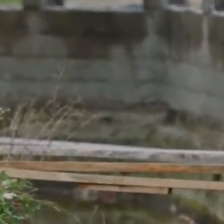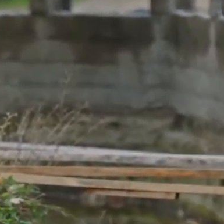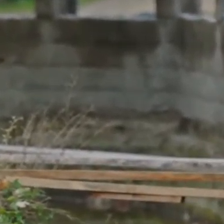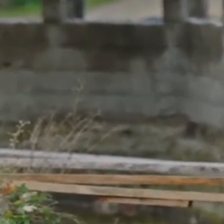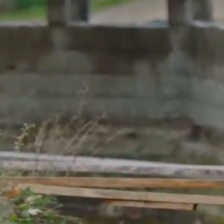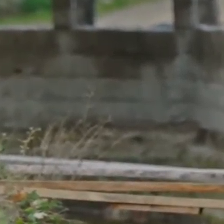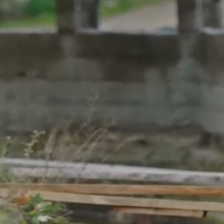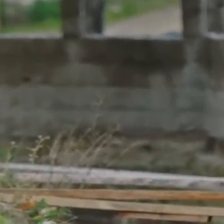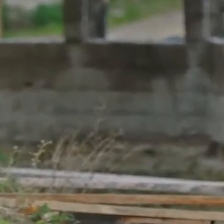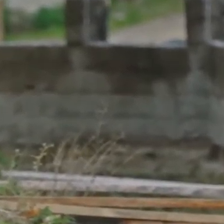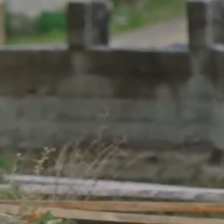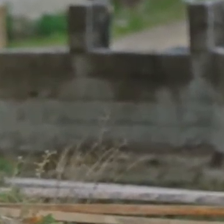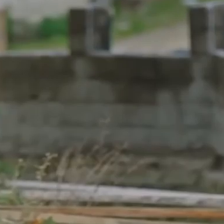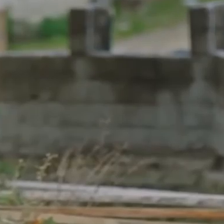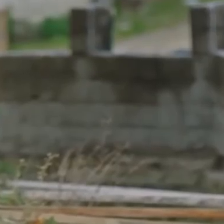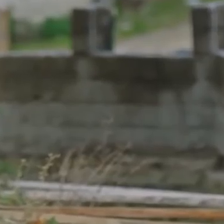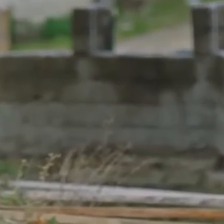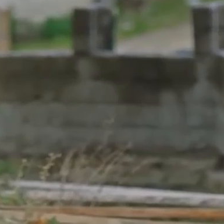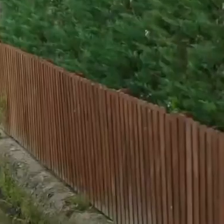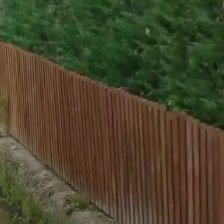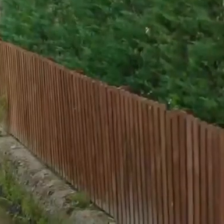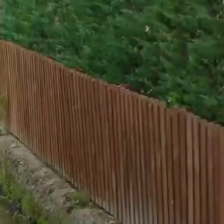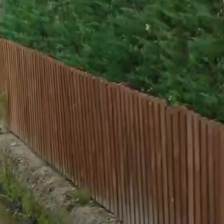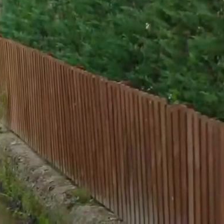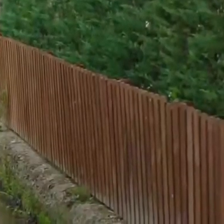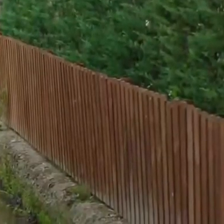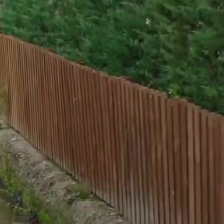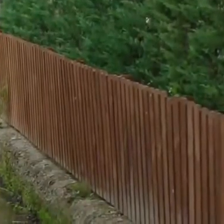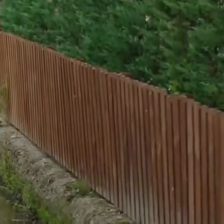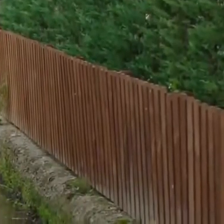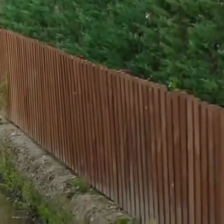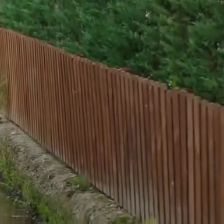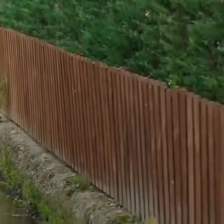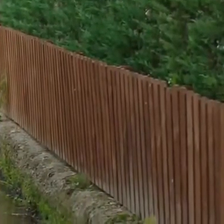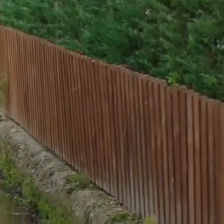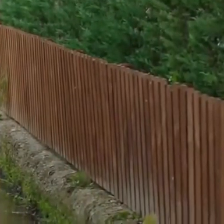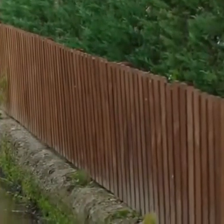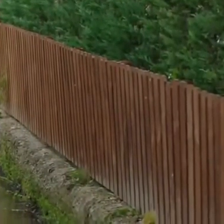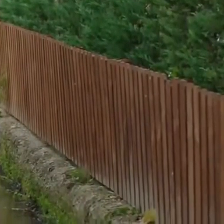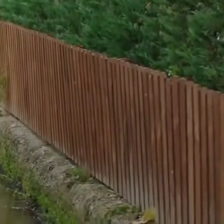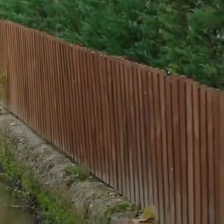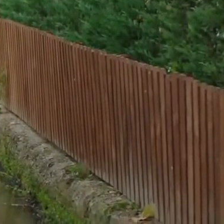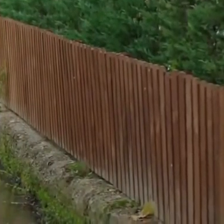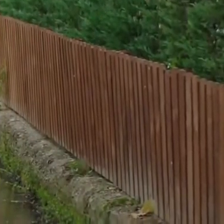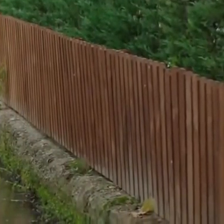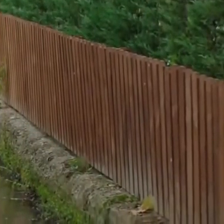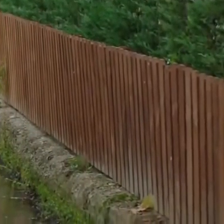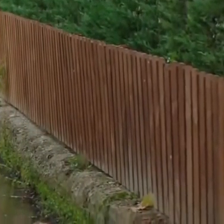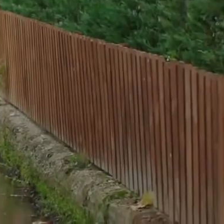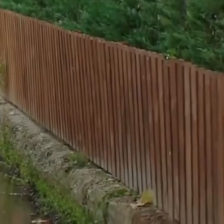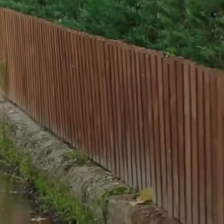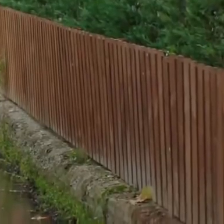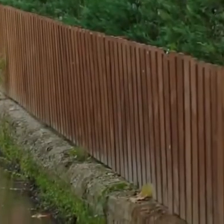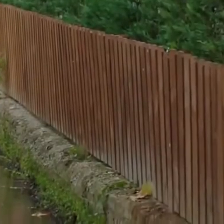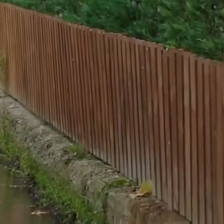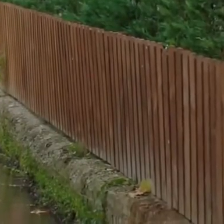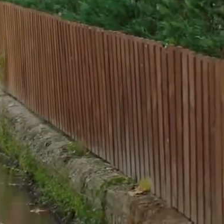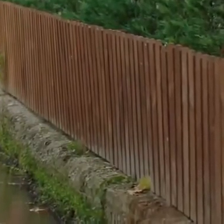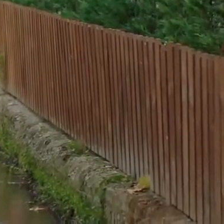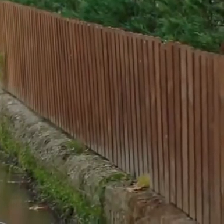Ağaçlar içindeki bir yapının yanında yürümekte. Genç bir erkekle yan yana geçtiler. Önüne siyah benekli beyaz bir köpek çıkınca